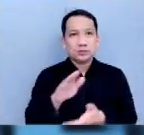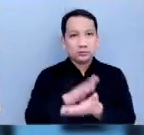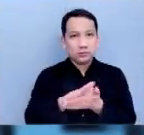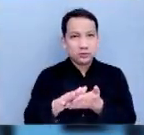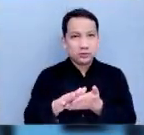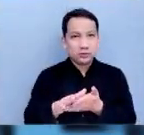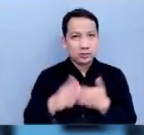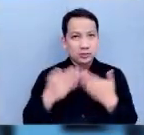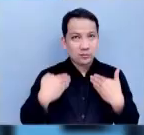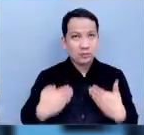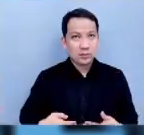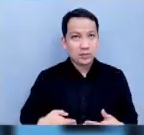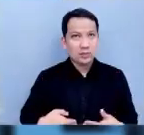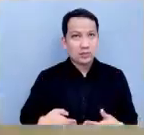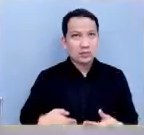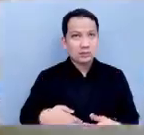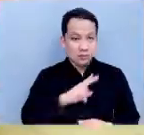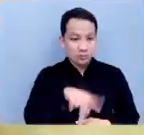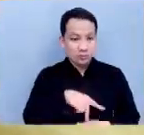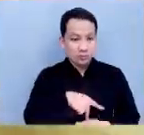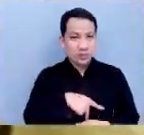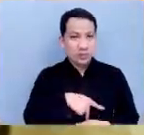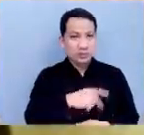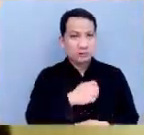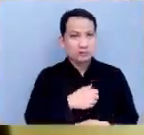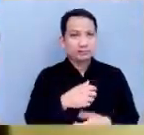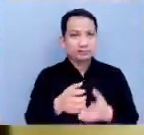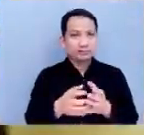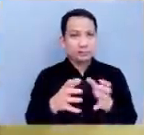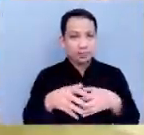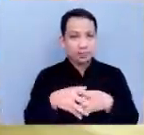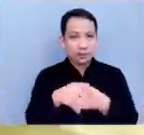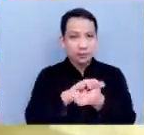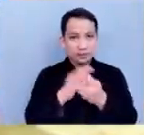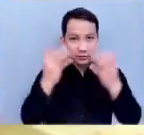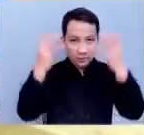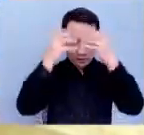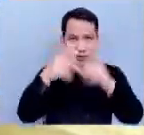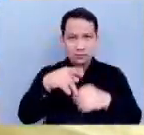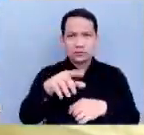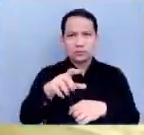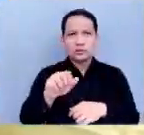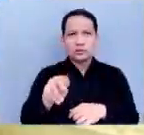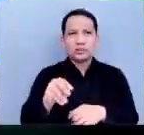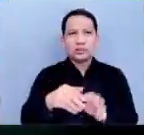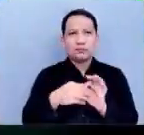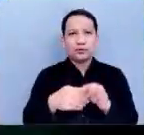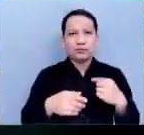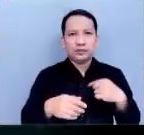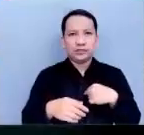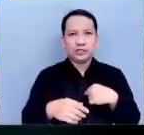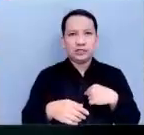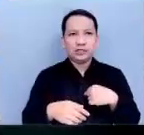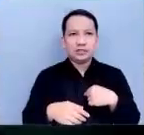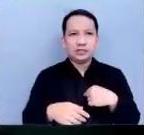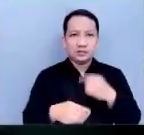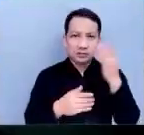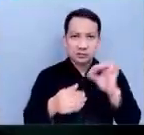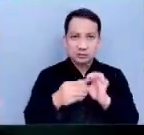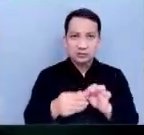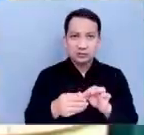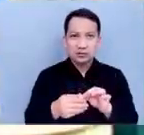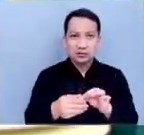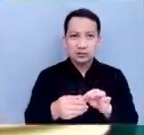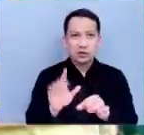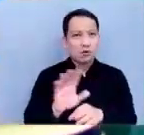mga katawan o ang ating mga hygiene. Gumamit ng shampoo na mayroong permethrin na napatunayan nakatatanggal ng kuto. Pero siguraduhin muna po